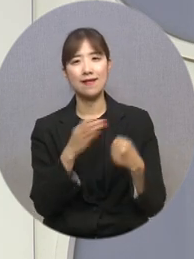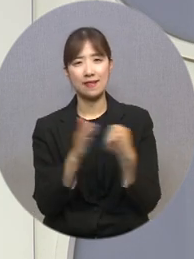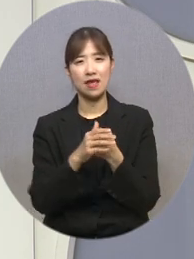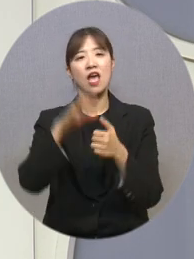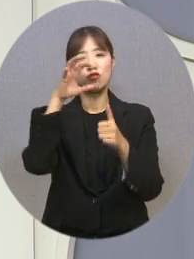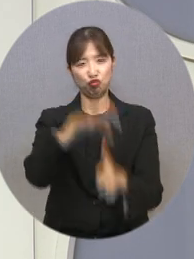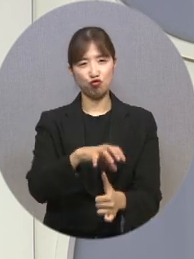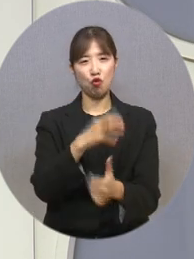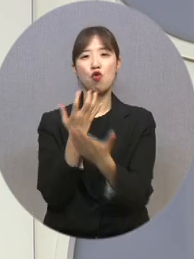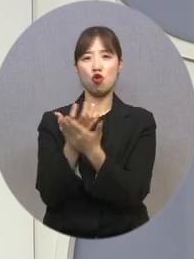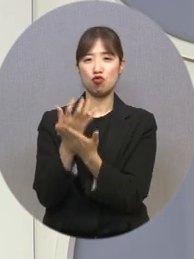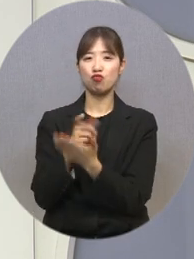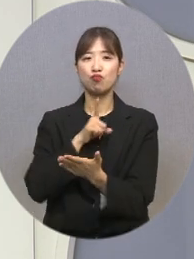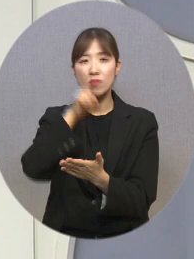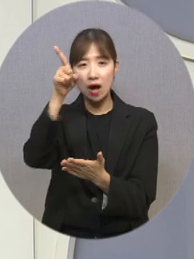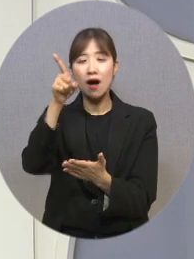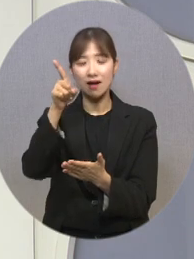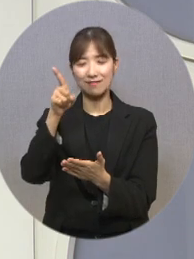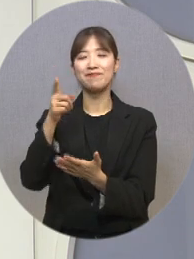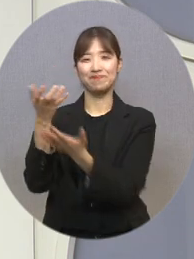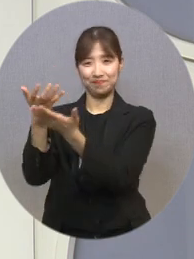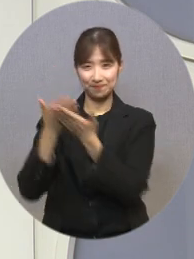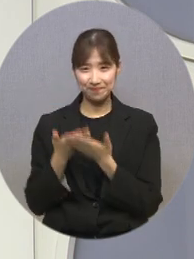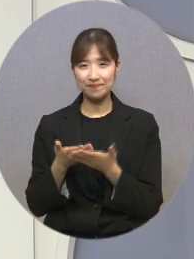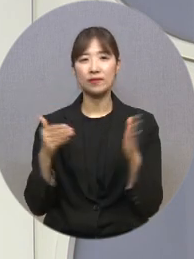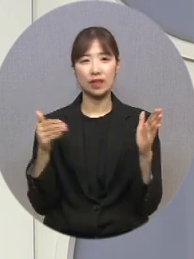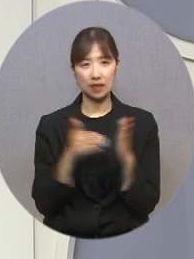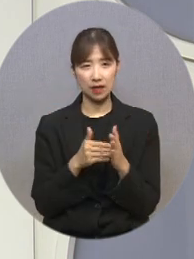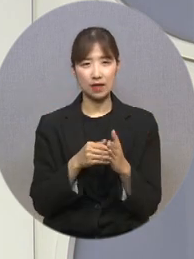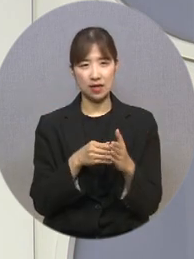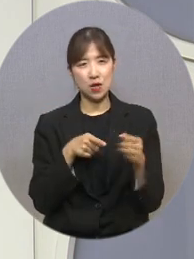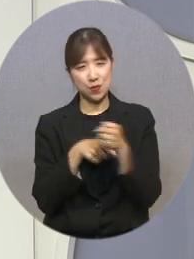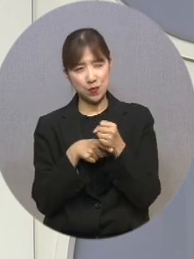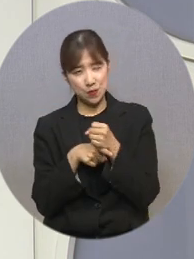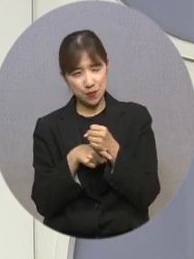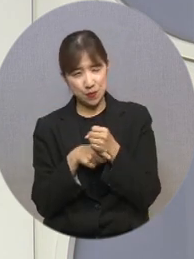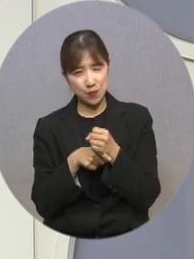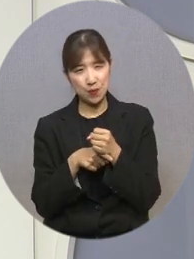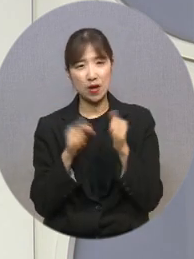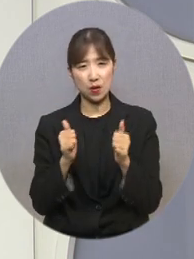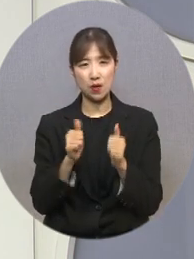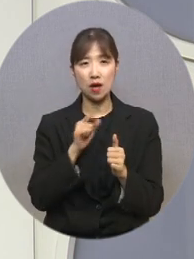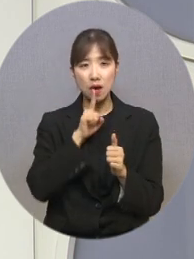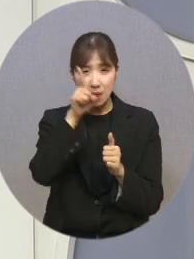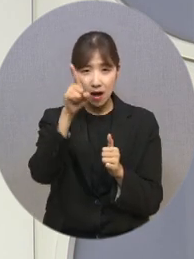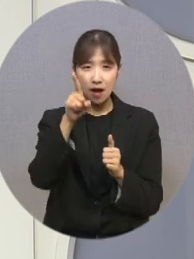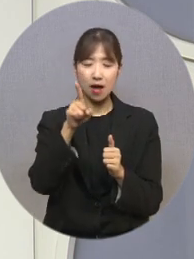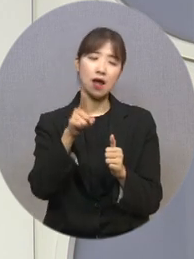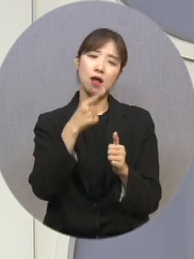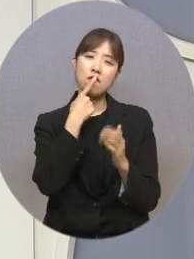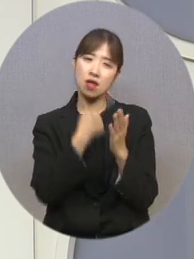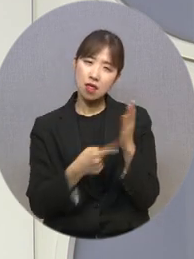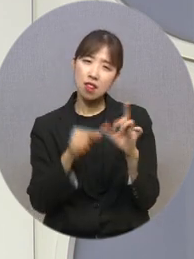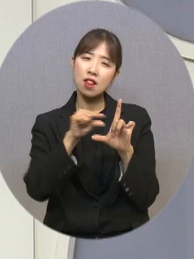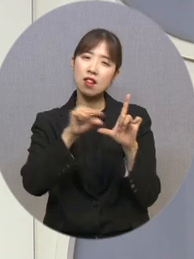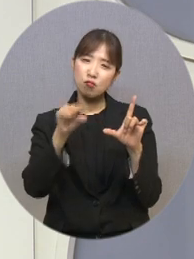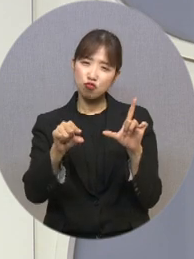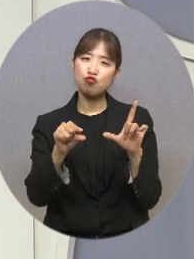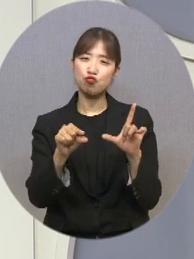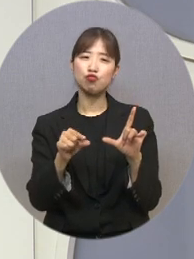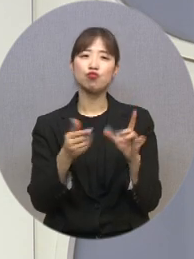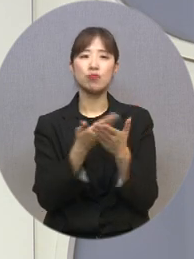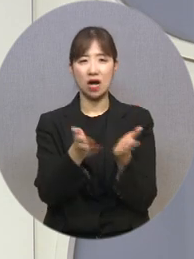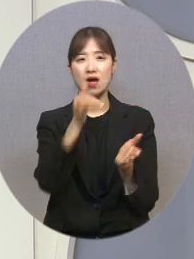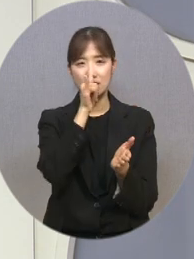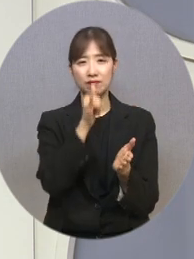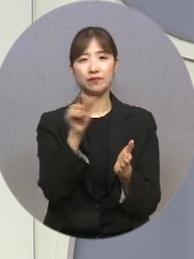구속영장을 청구를 했더니 구속영장이 다 발부가 됐습니다. 그래서 조사해서 이제 기소를 했는데 그 뒤에 아마 피해가 아마 일부가 회복된 것 같아요. 근데 이분이 어느 날